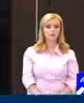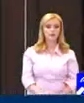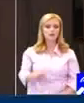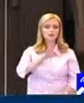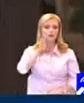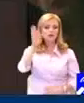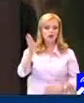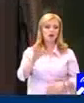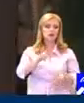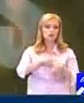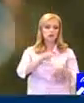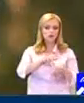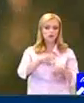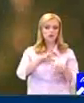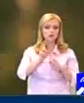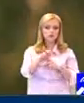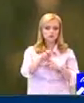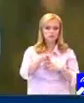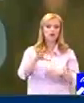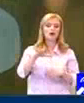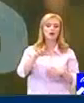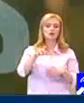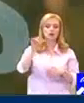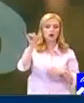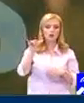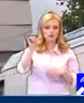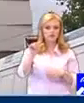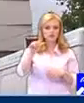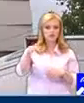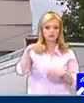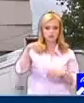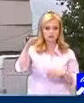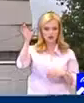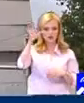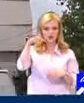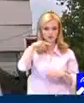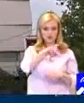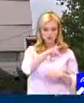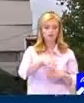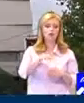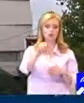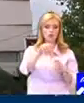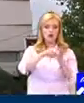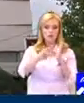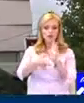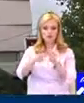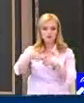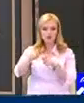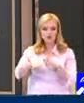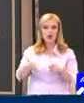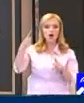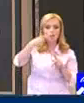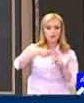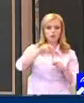De dimineață, oamenii legii au făcut percheziții în mai multe birouri de la Academia de Studii Economice și la domiciliile suspecților. Au fost